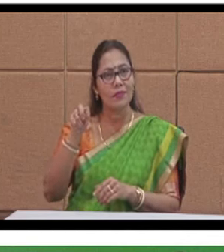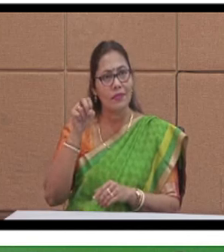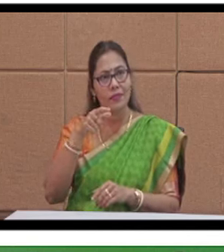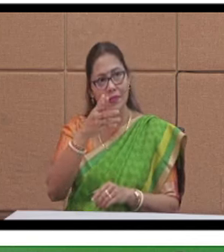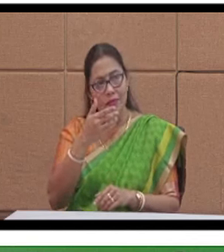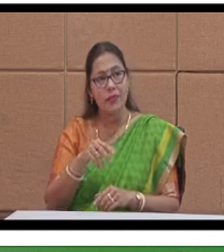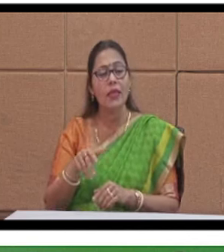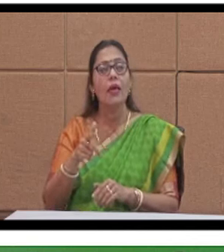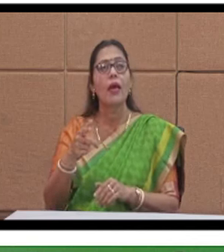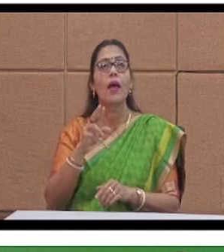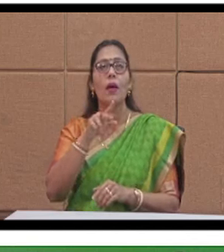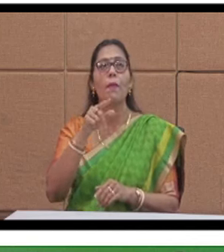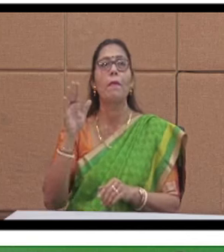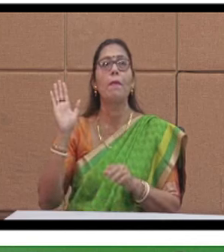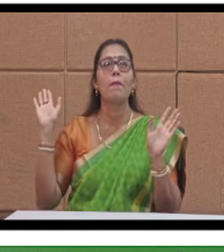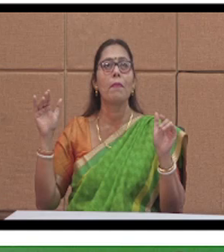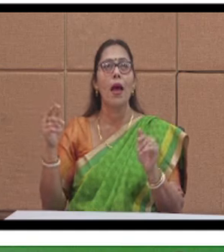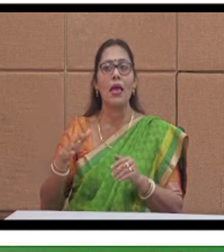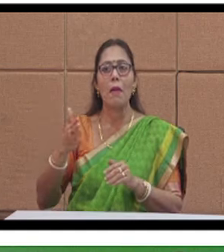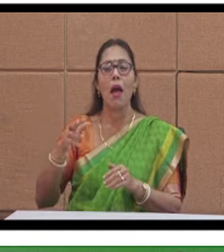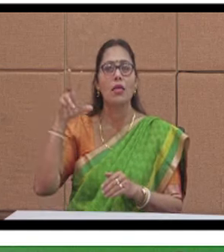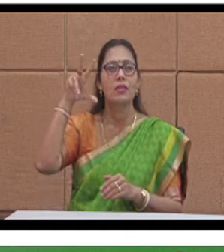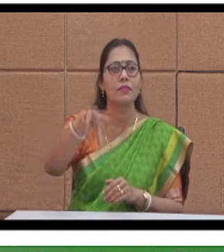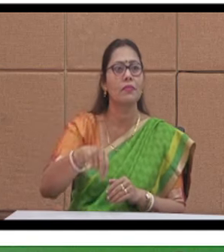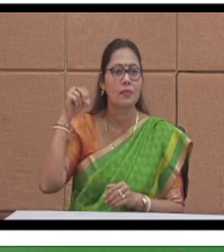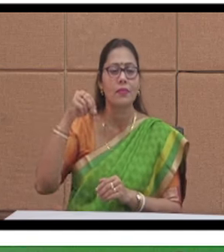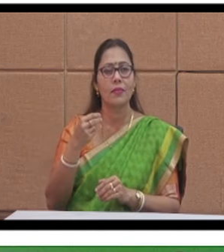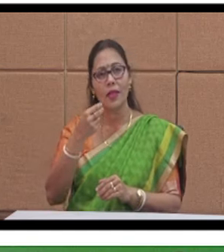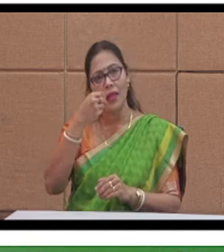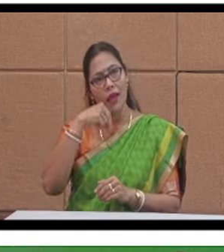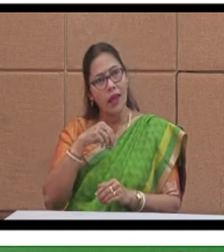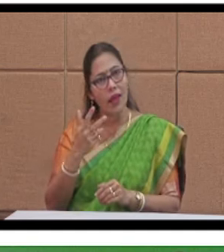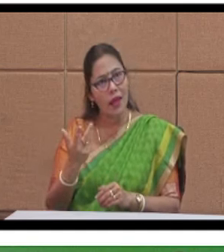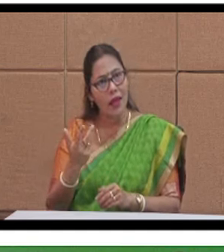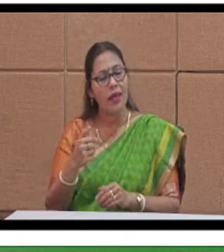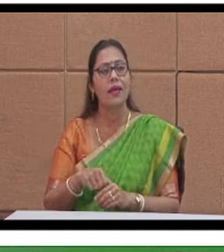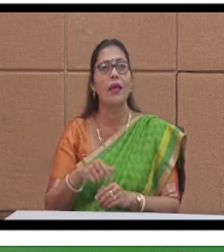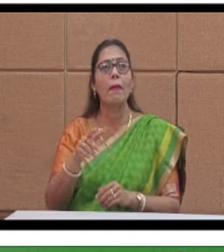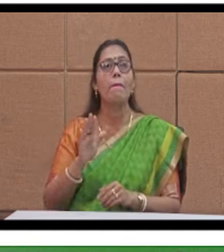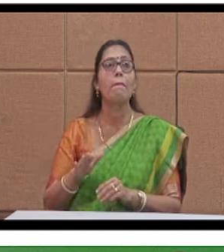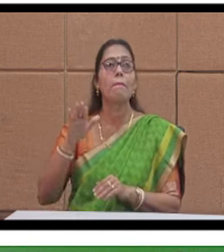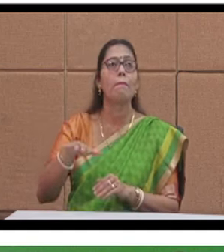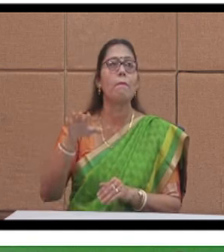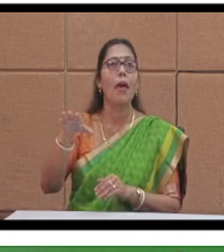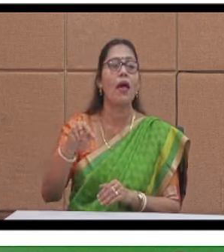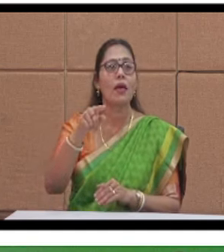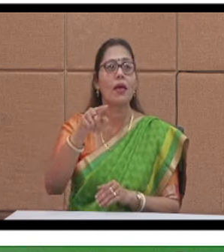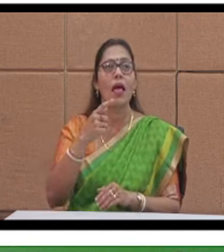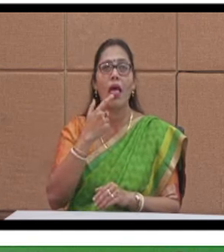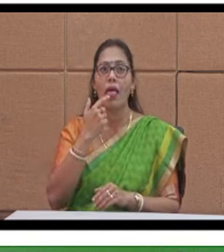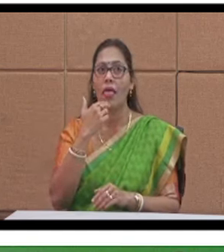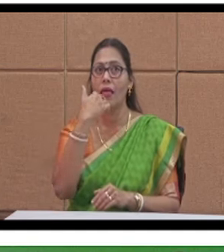খায় মাছরাঙ্গা টপ করে পুকুর থেকে একটা মাছ তুলে নিয়ে আসে ব্যাঙ